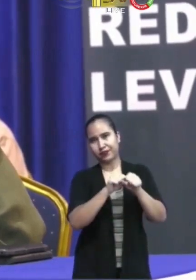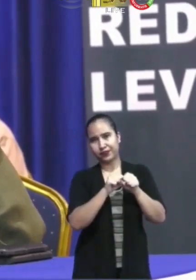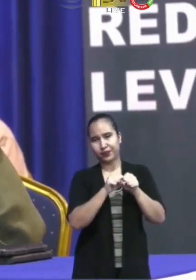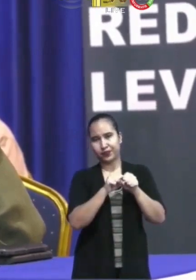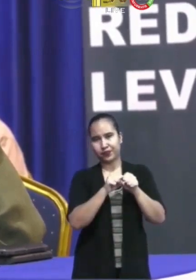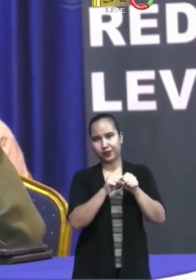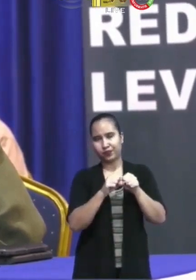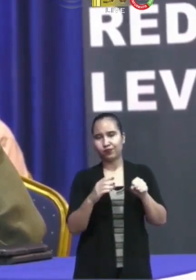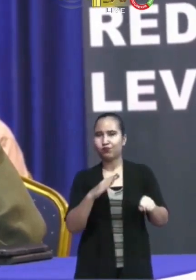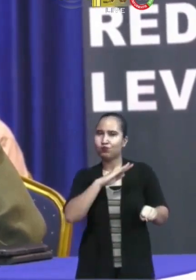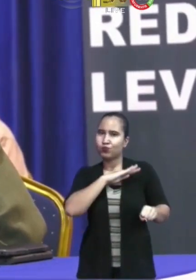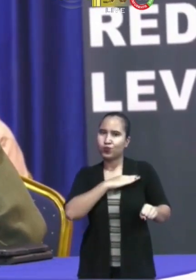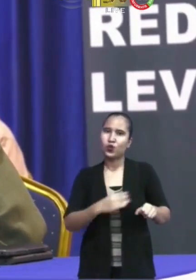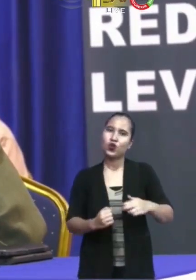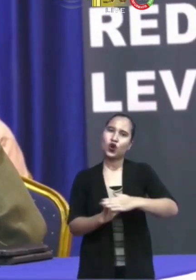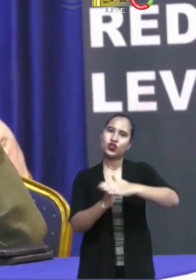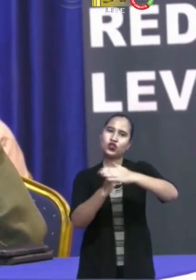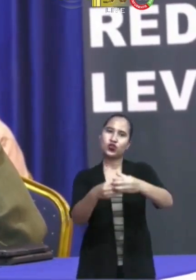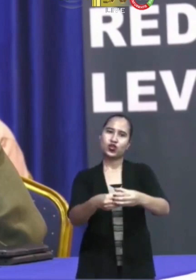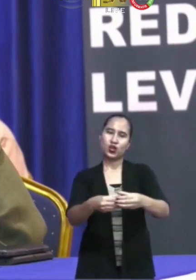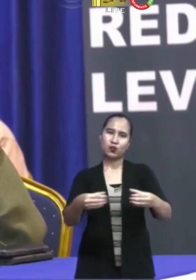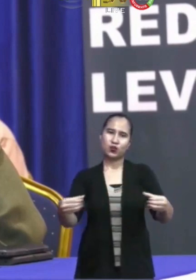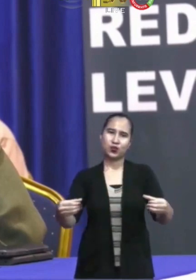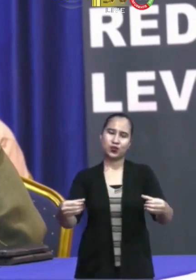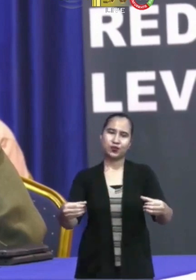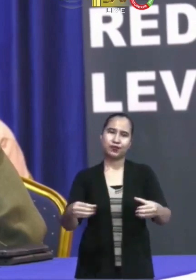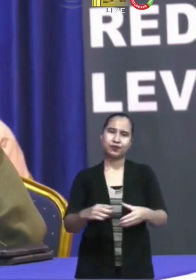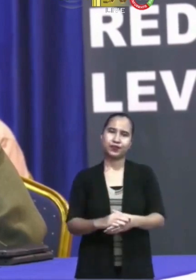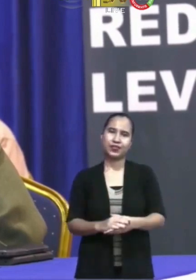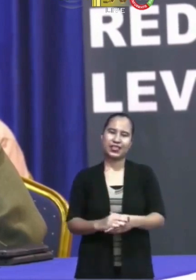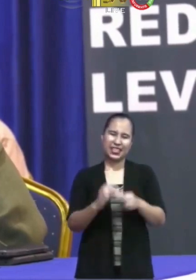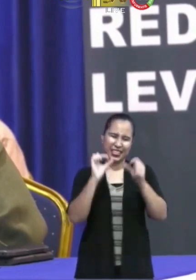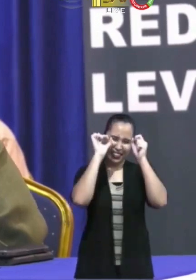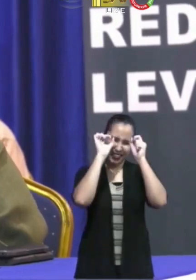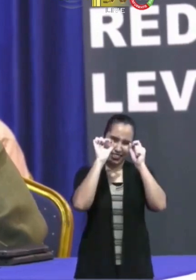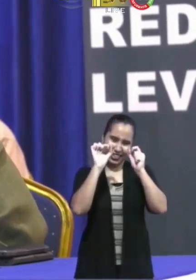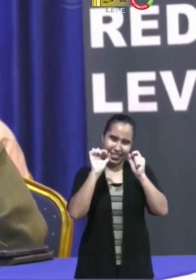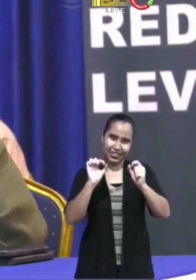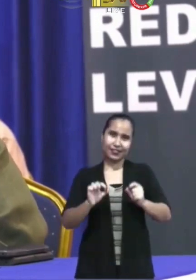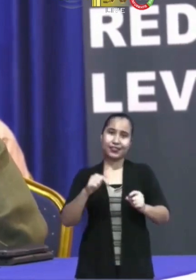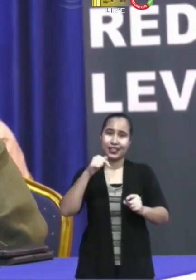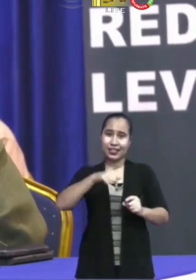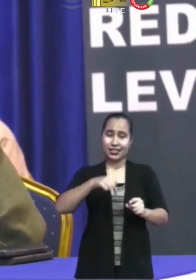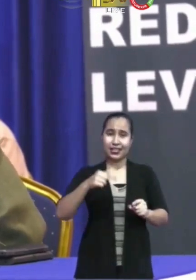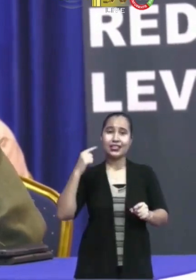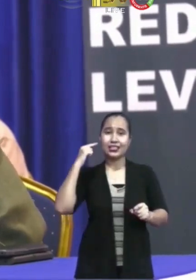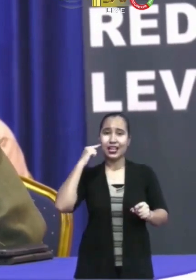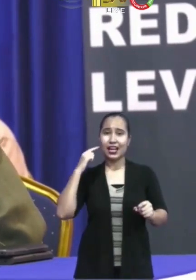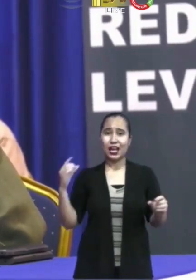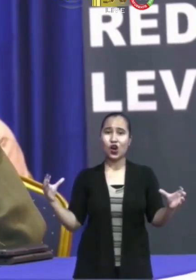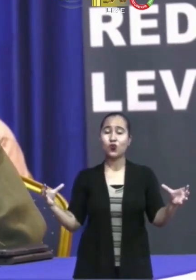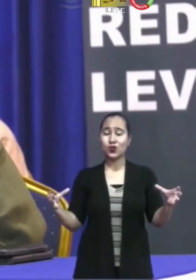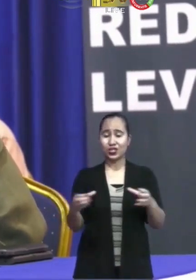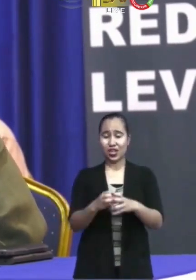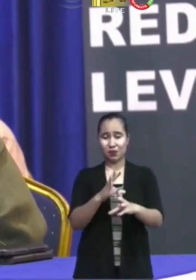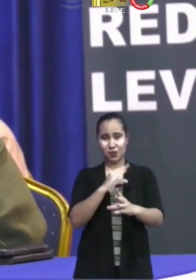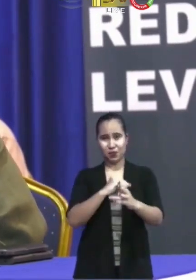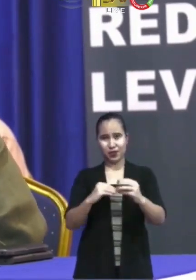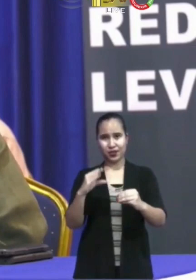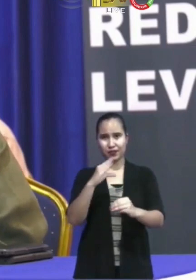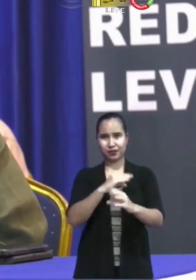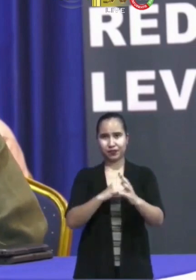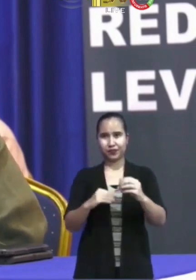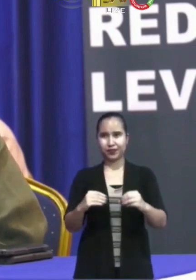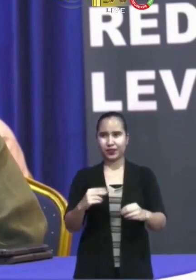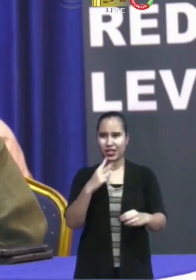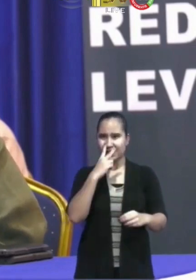dollars dat in het leven is geroepen voor de bestrijding van de verspreiding van het virus, hebben ook de Wereldbank, de Islamic Development